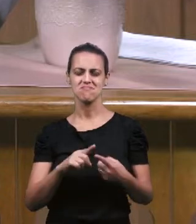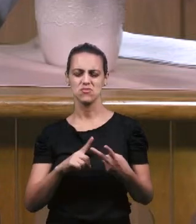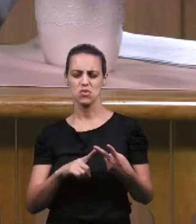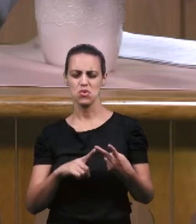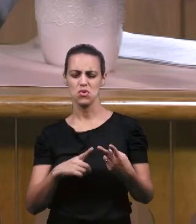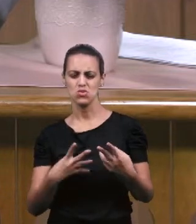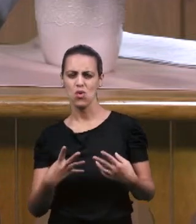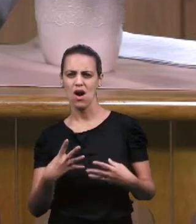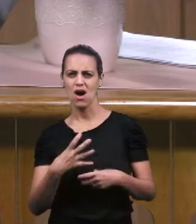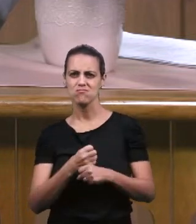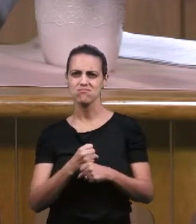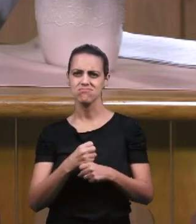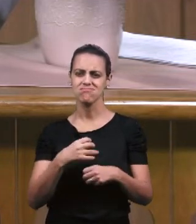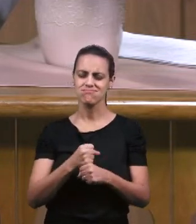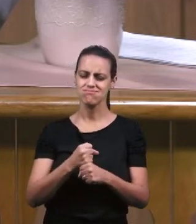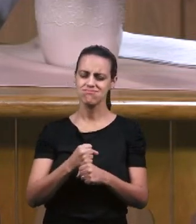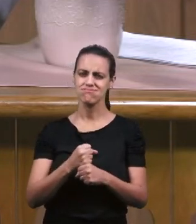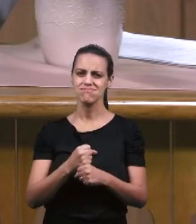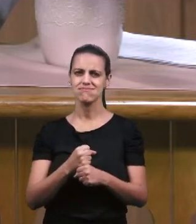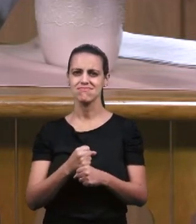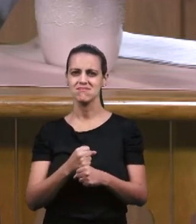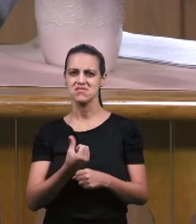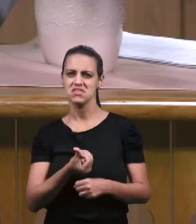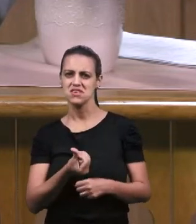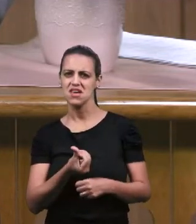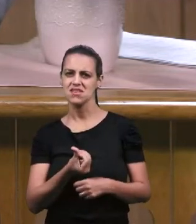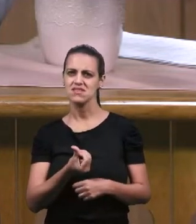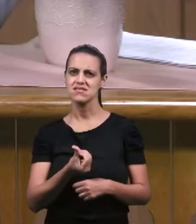Il n'a pas beaucoup besoin, n'est-ce pas?